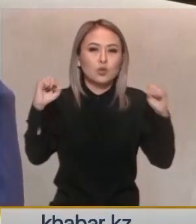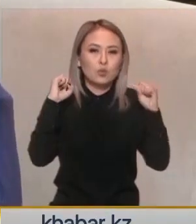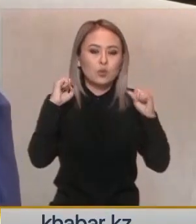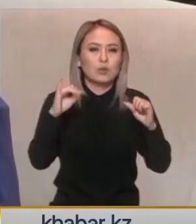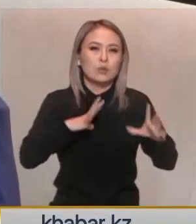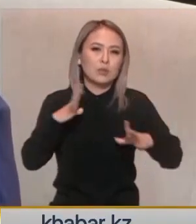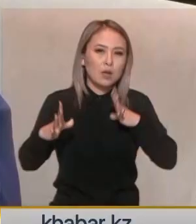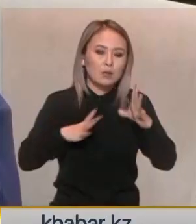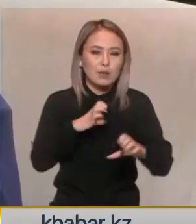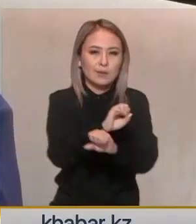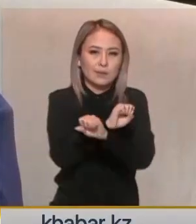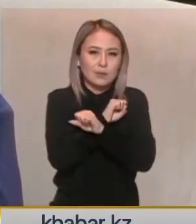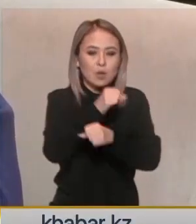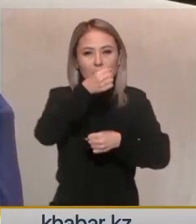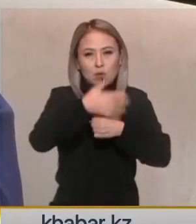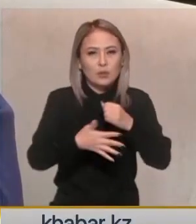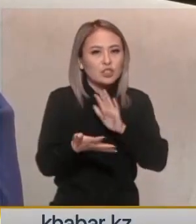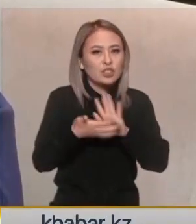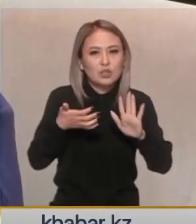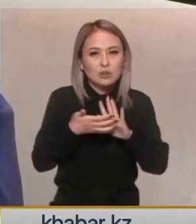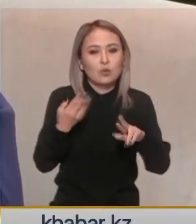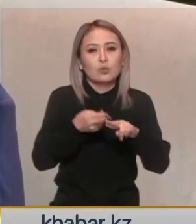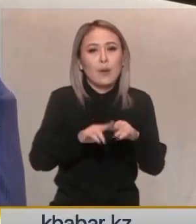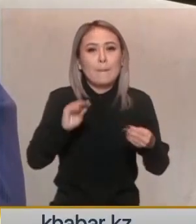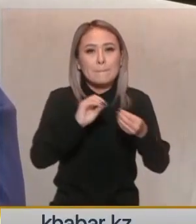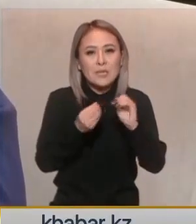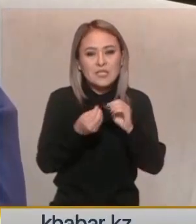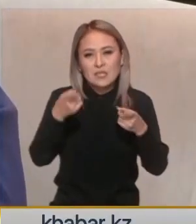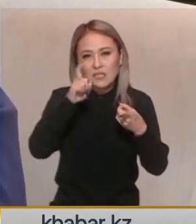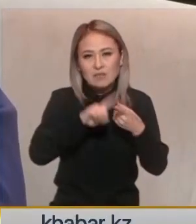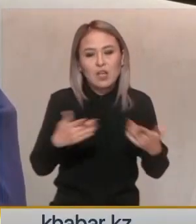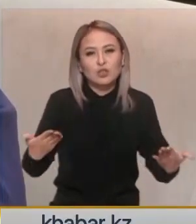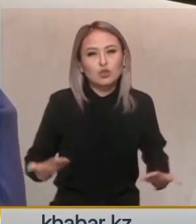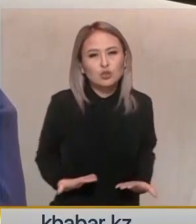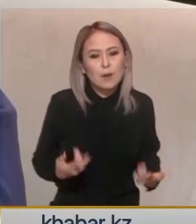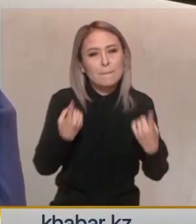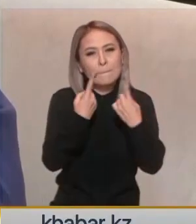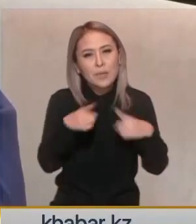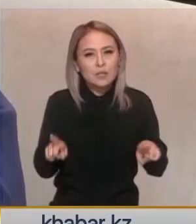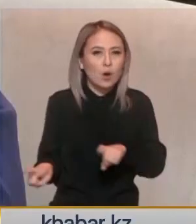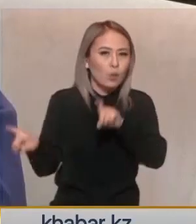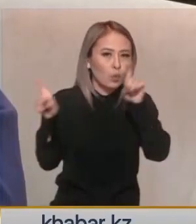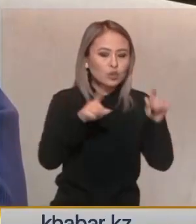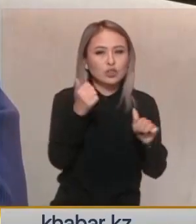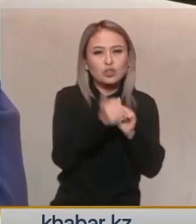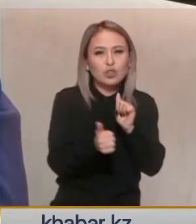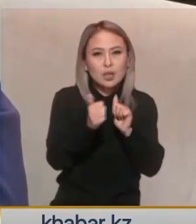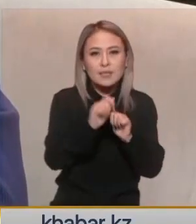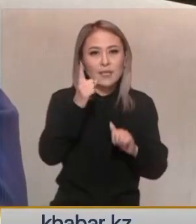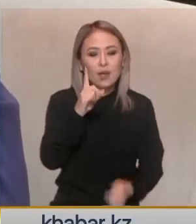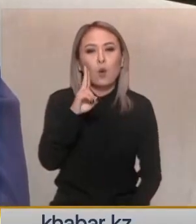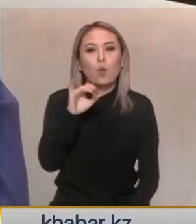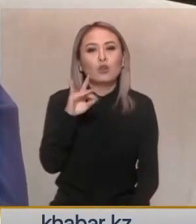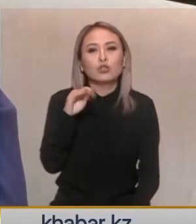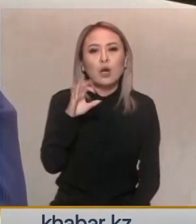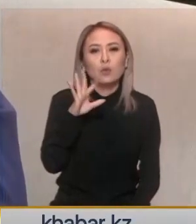сауықтыру және демалыс орталықтары жеткіліксіз. Осы мәселелерге байланысты тұрғындардың басқа жаққа көшуі жиілеген. Егер Курчатовқа